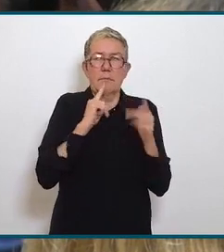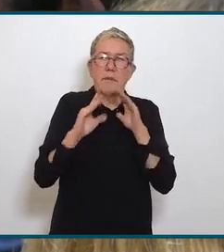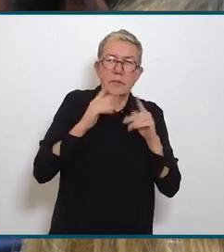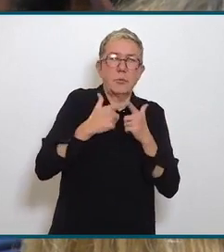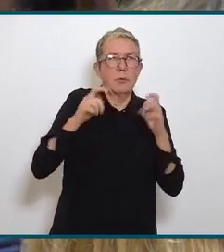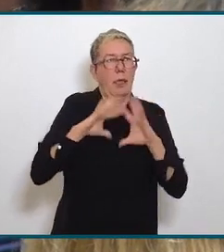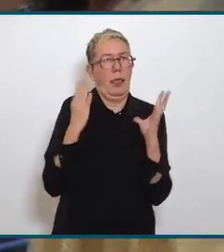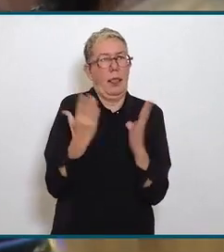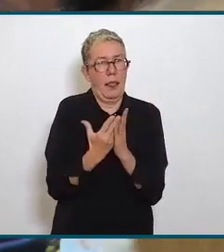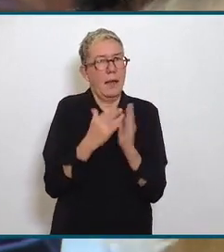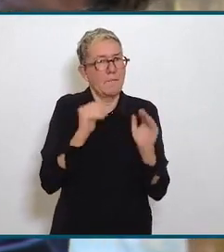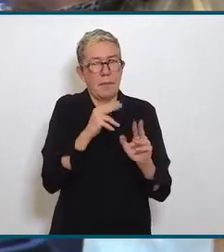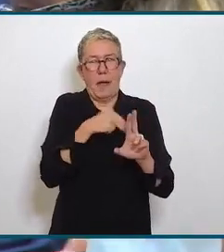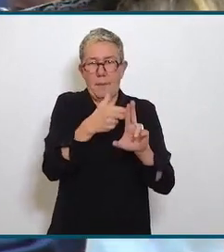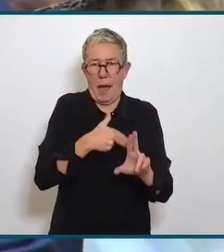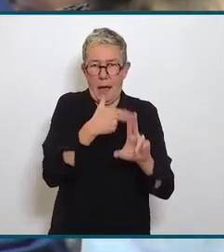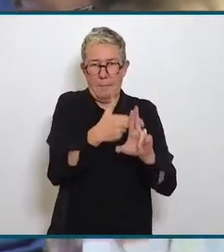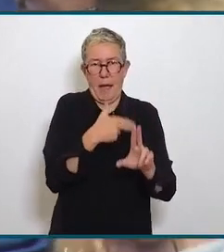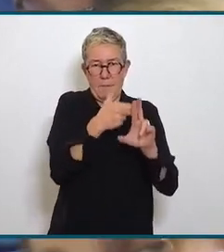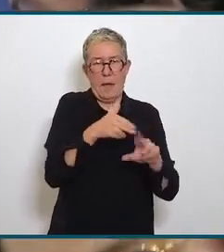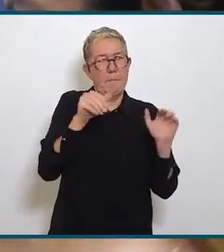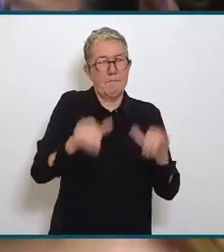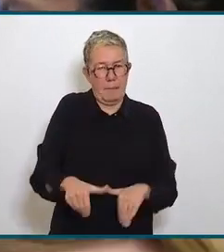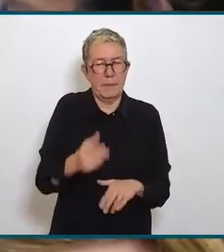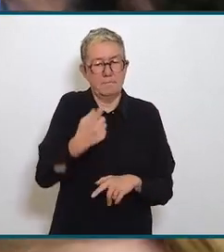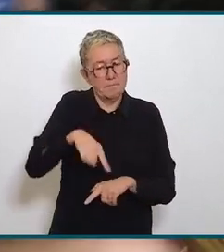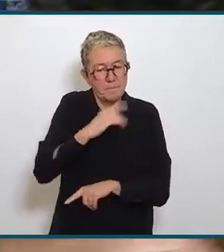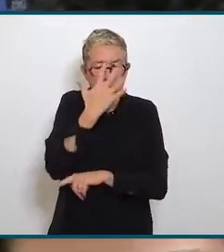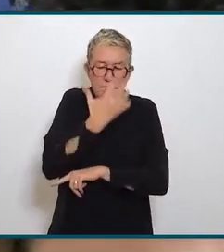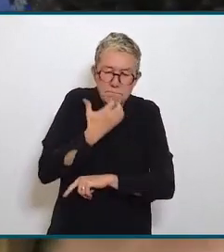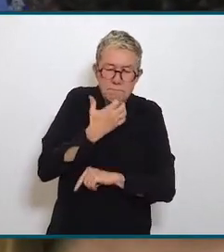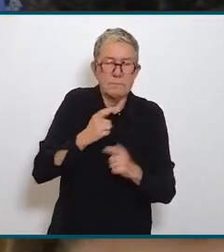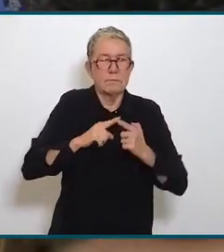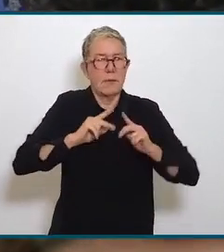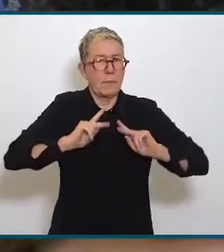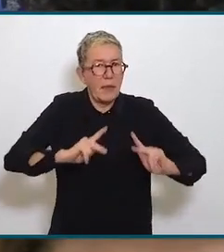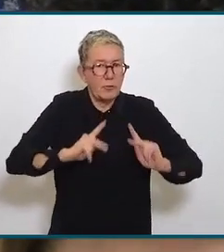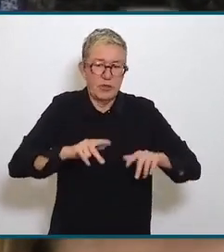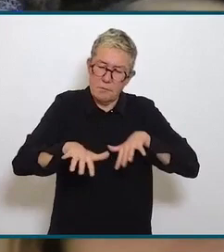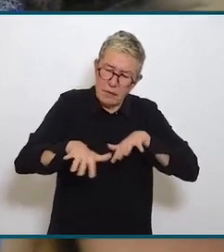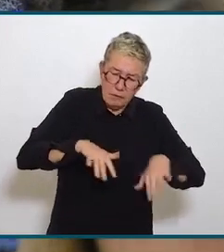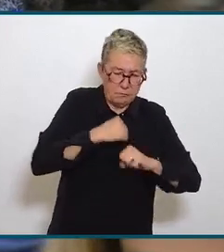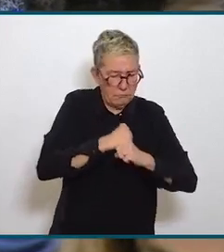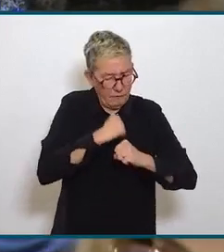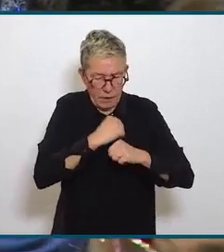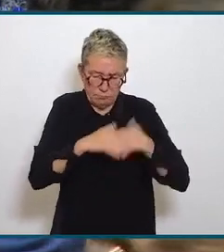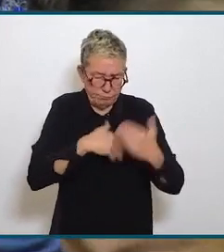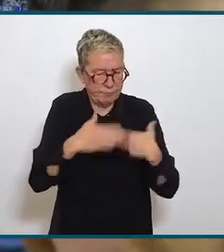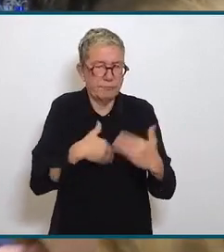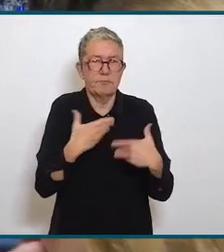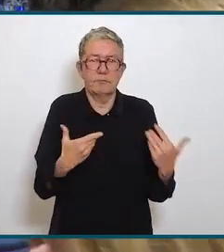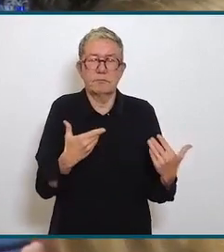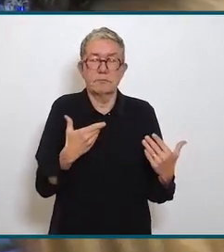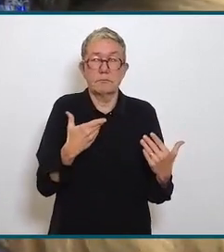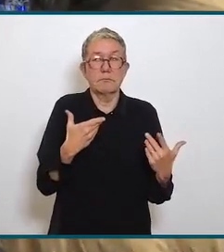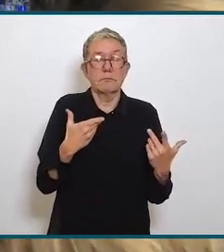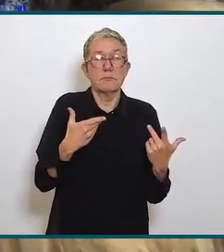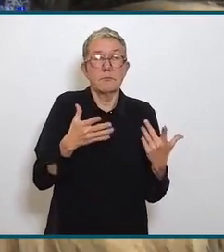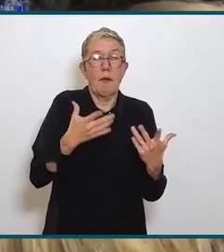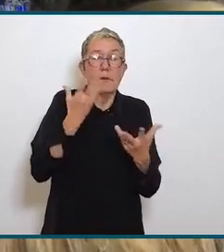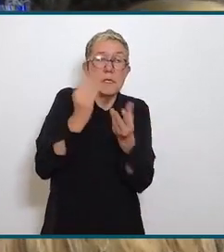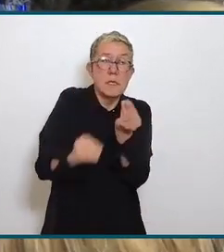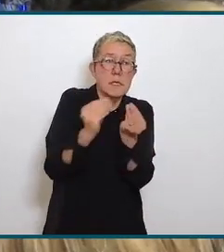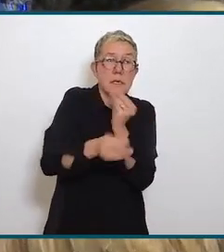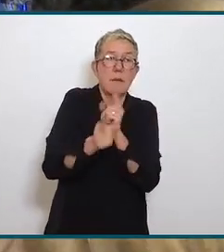également. Avec sérieux, pédagogie, méthode, nous traçons notre sillage, loin des caricatures